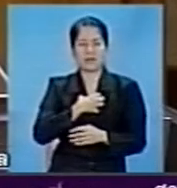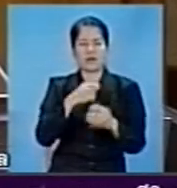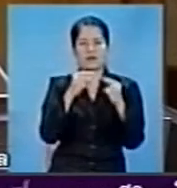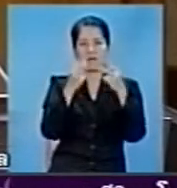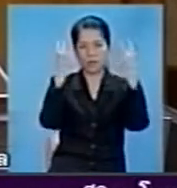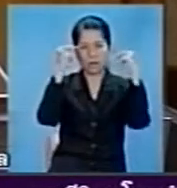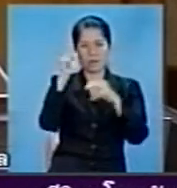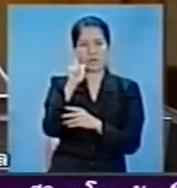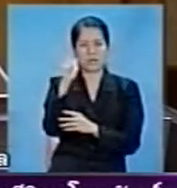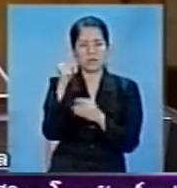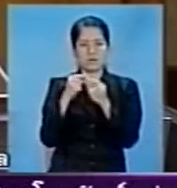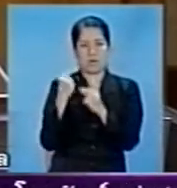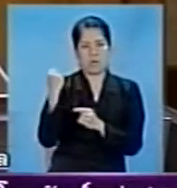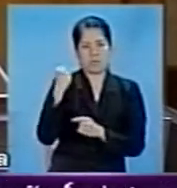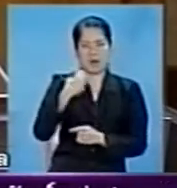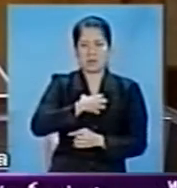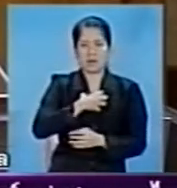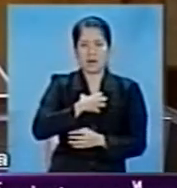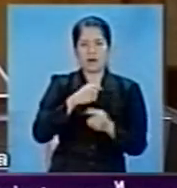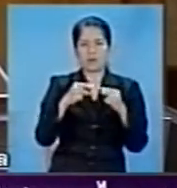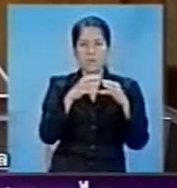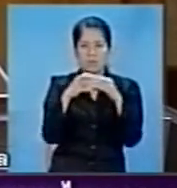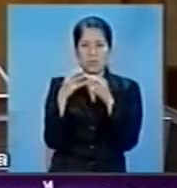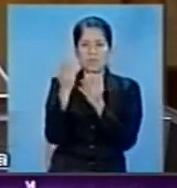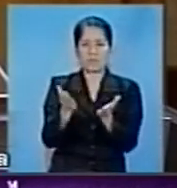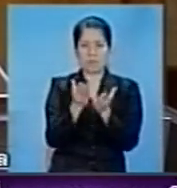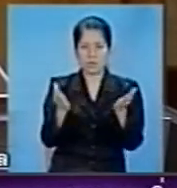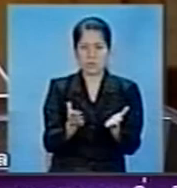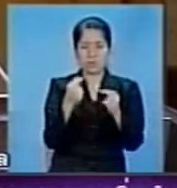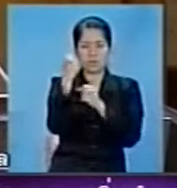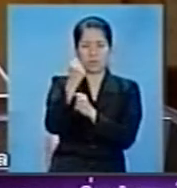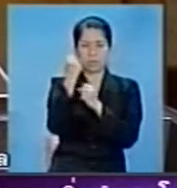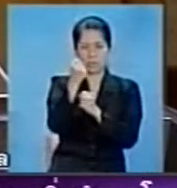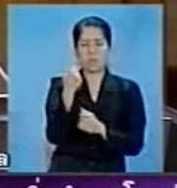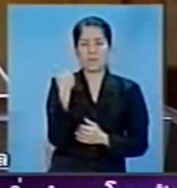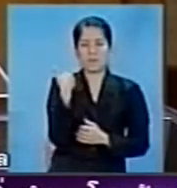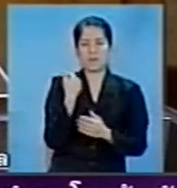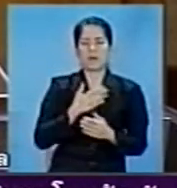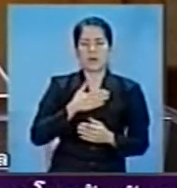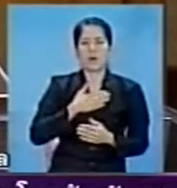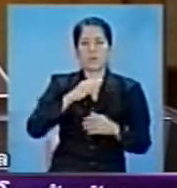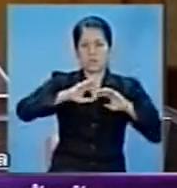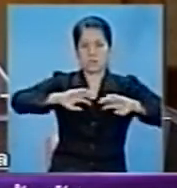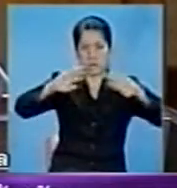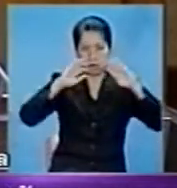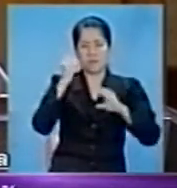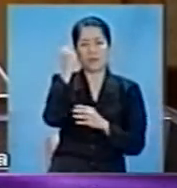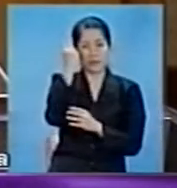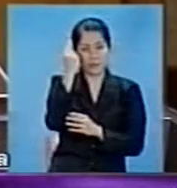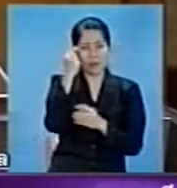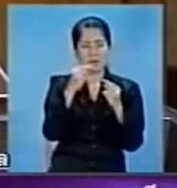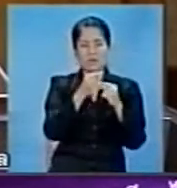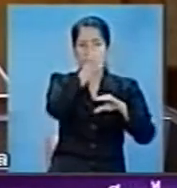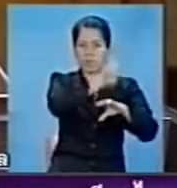ก็มาชุมนุมเพื่อสนับสนุนอันนี้เราก็เข้าใจครับเพราะผู้นำทางการเมืองทุกคนก็ย่อมมีผู้สนับส